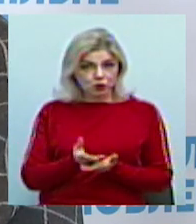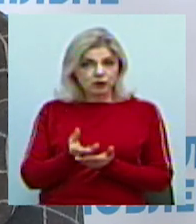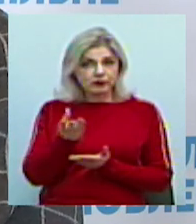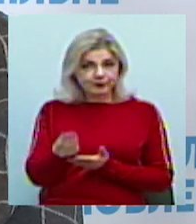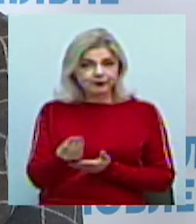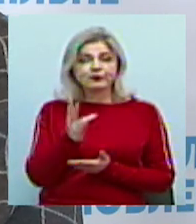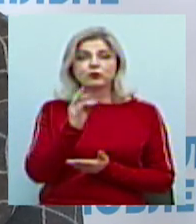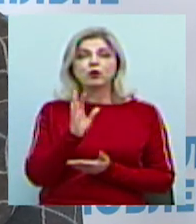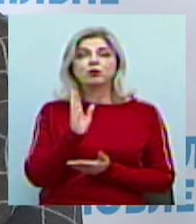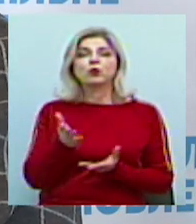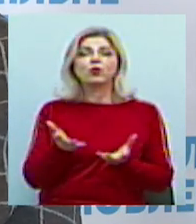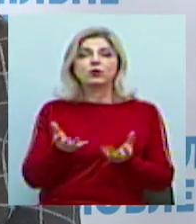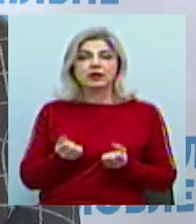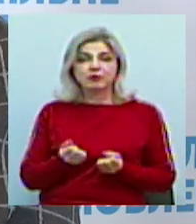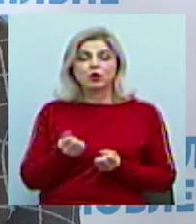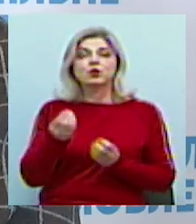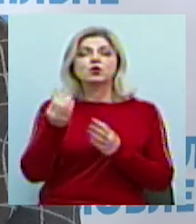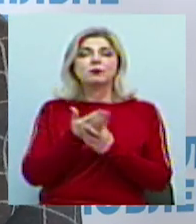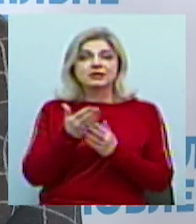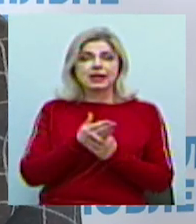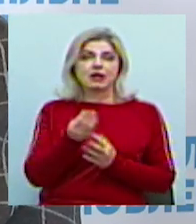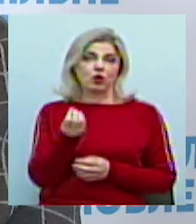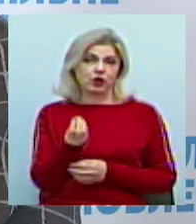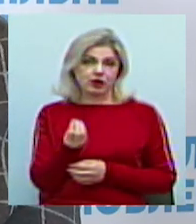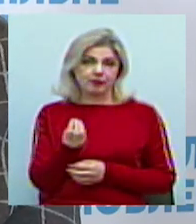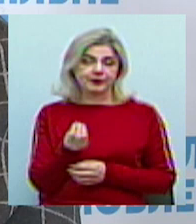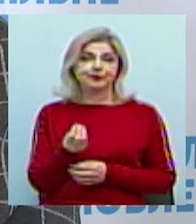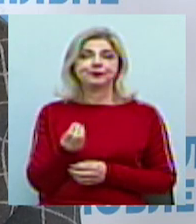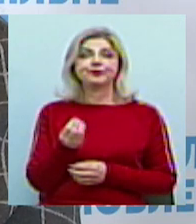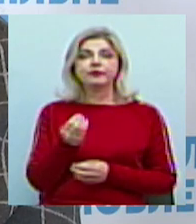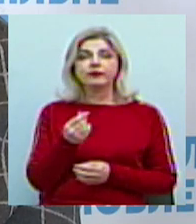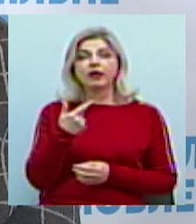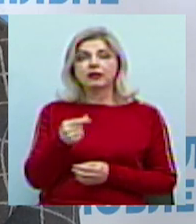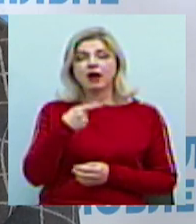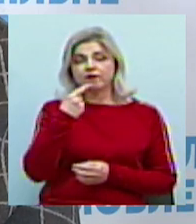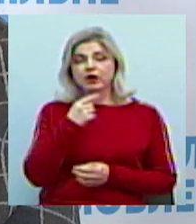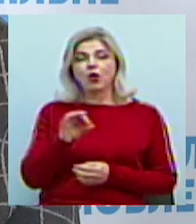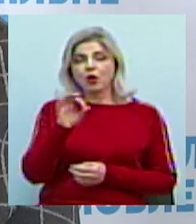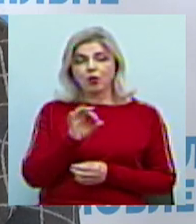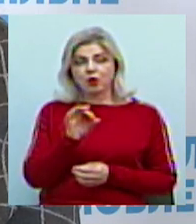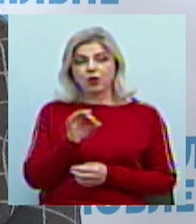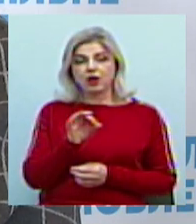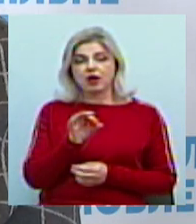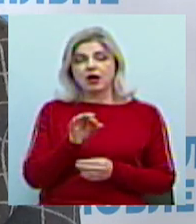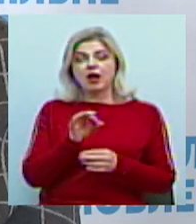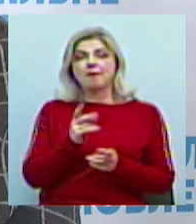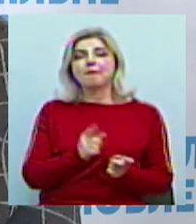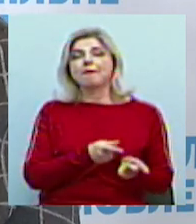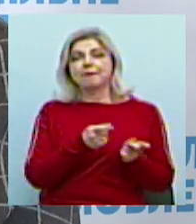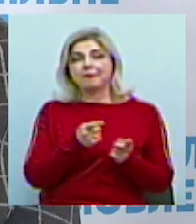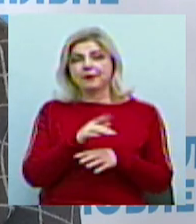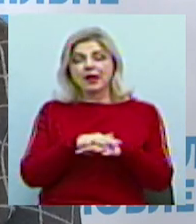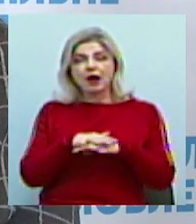фактично вона буде отримувати субсидію грошима. Там, де мова про безготівкову форму і перерахування коштів